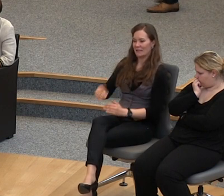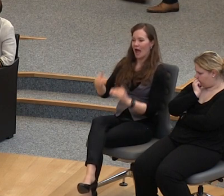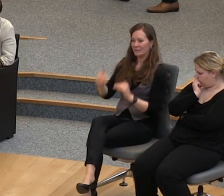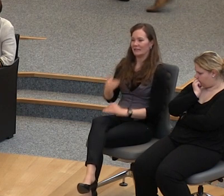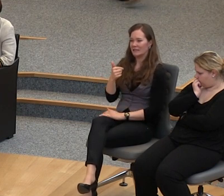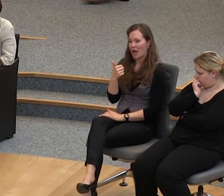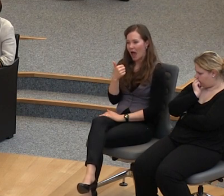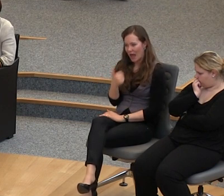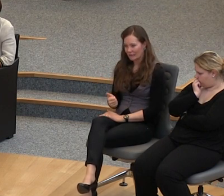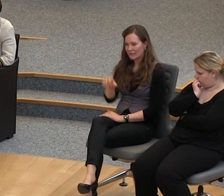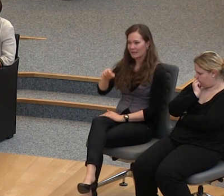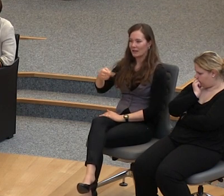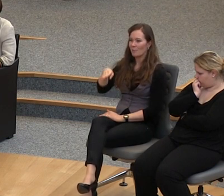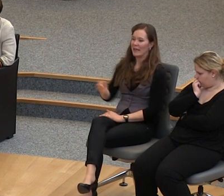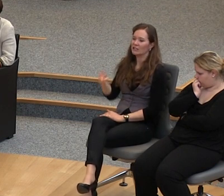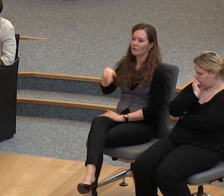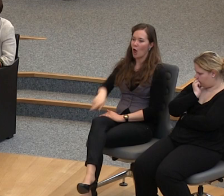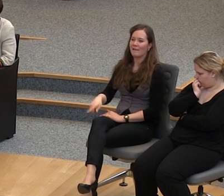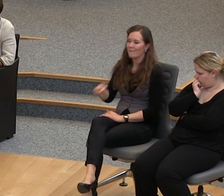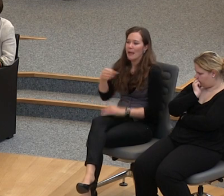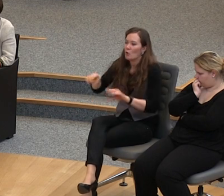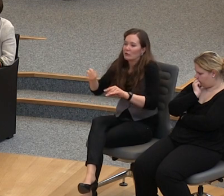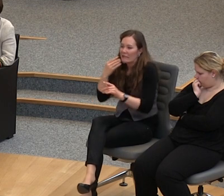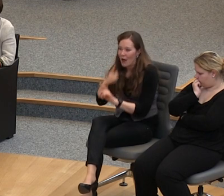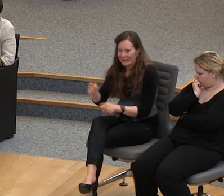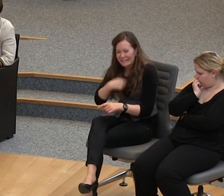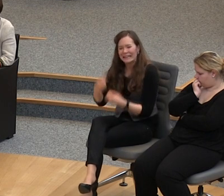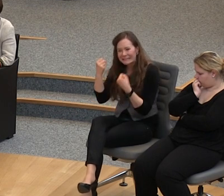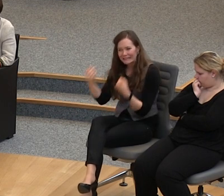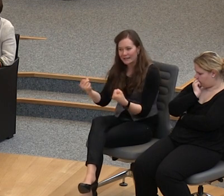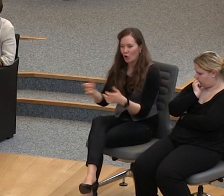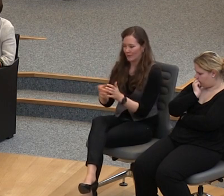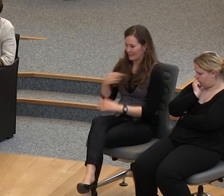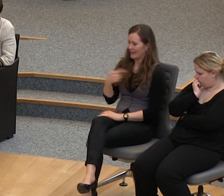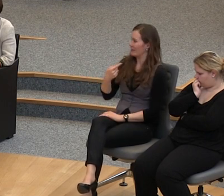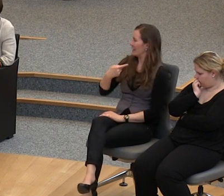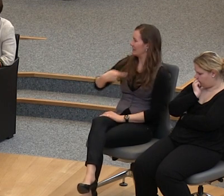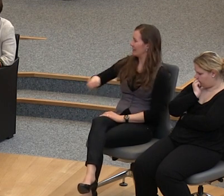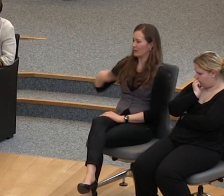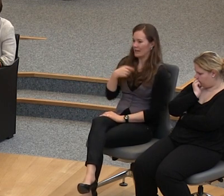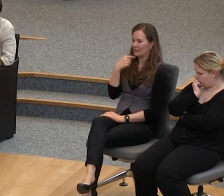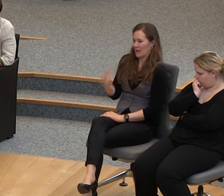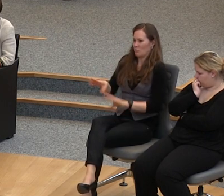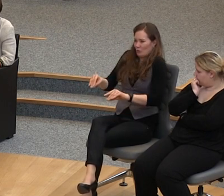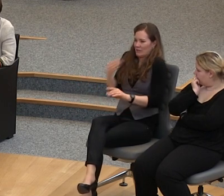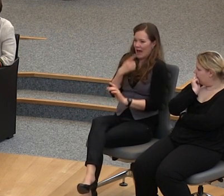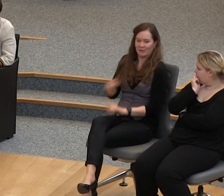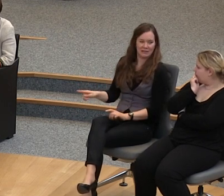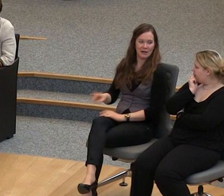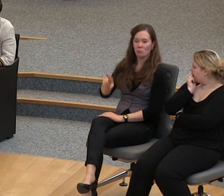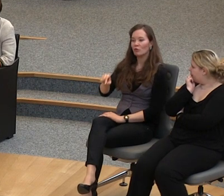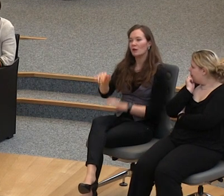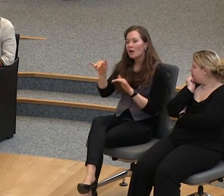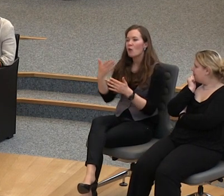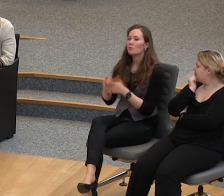SGB 12 nicht mehr anwenden. Da bin ich fest von überzeugt. Ich habe bei mir die Weisung gegeben, den nicht mehr anzuwenden. Das heißt also, auch wenn